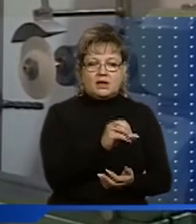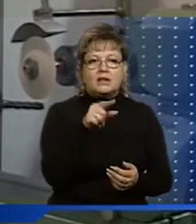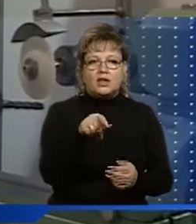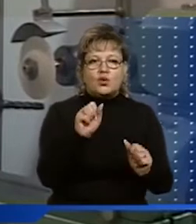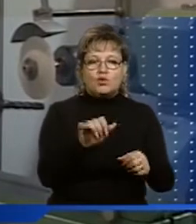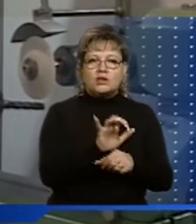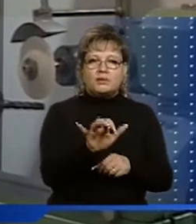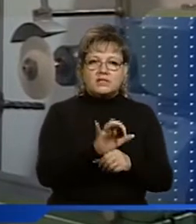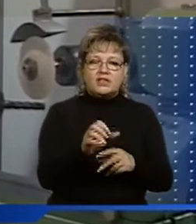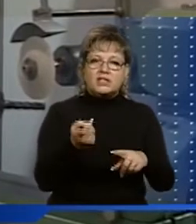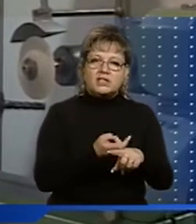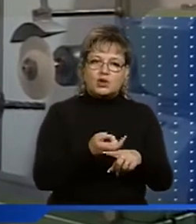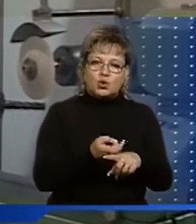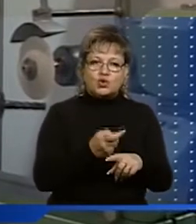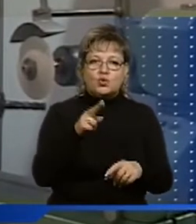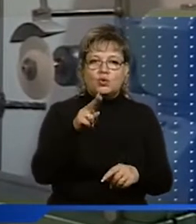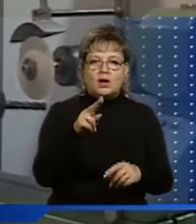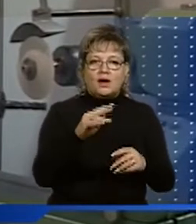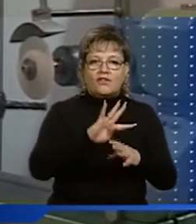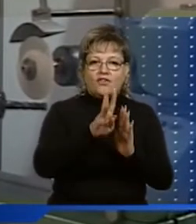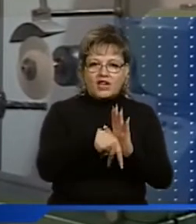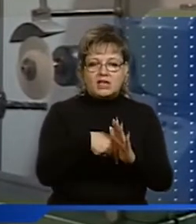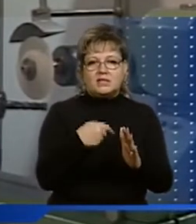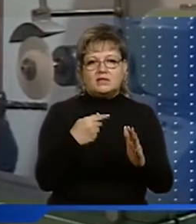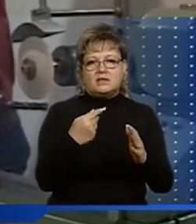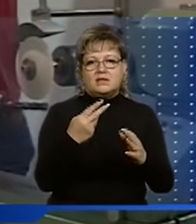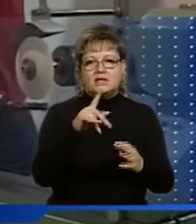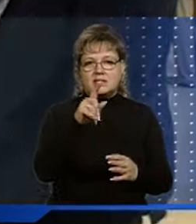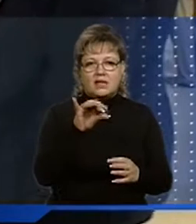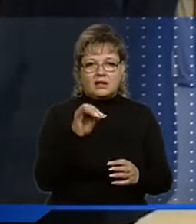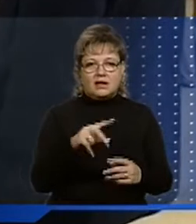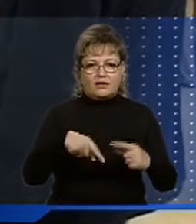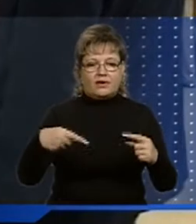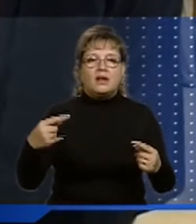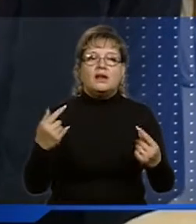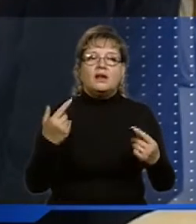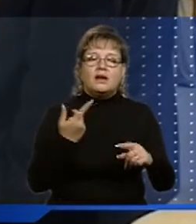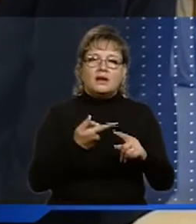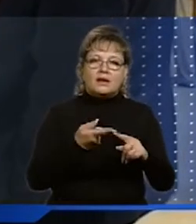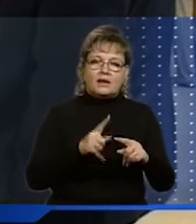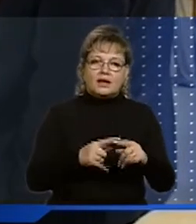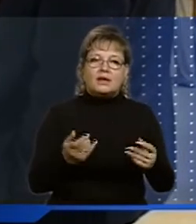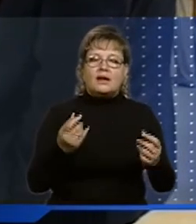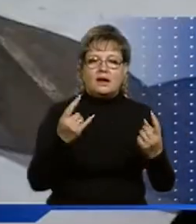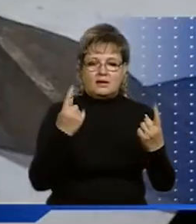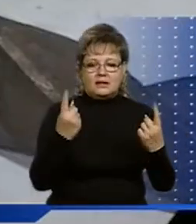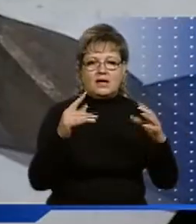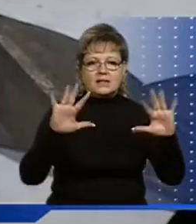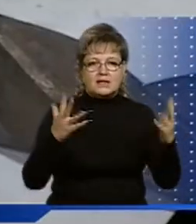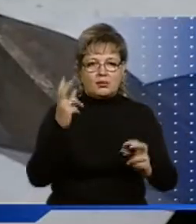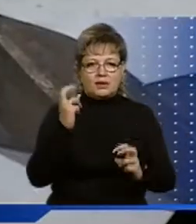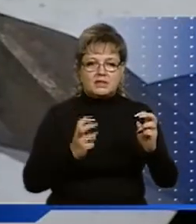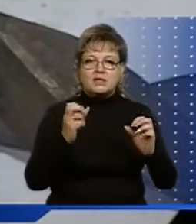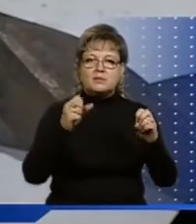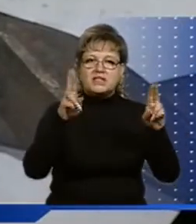производить заточку пресс, разверток, зенкеров. Экскурсия на конгресс – площадка для знаковых отраслевых событий.